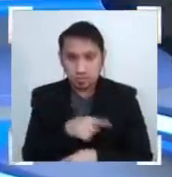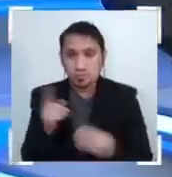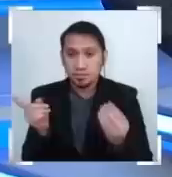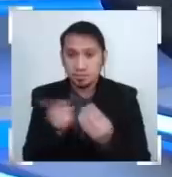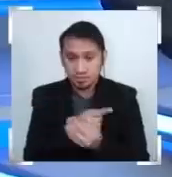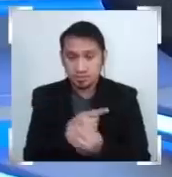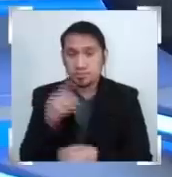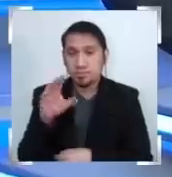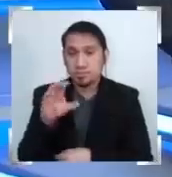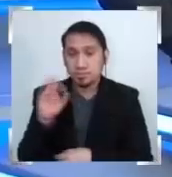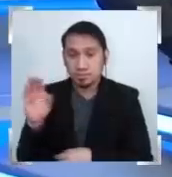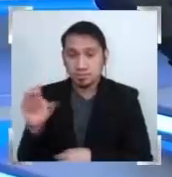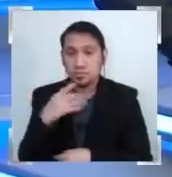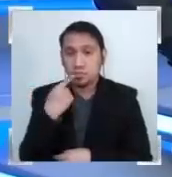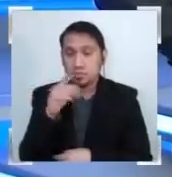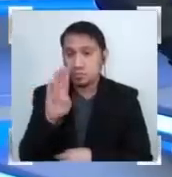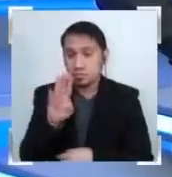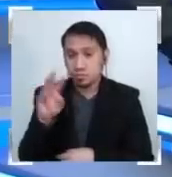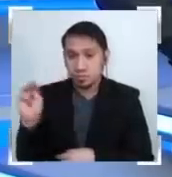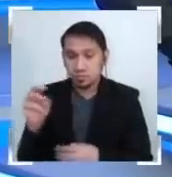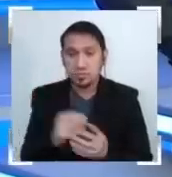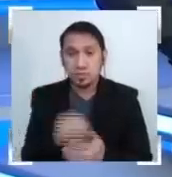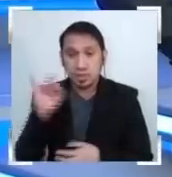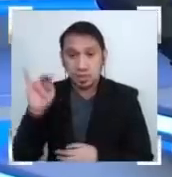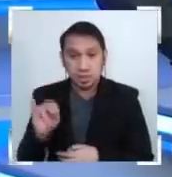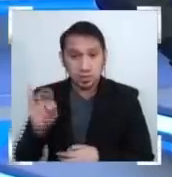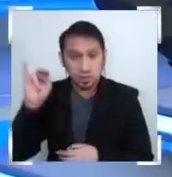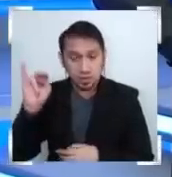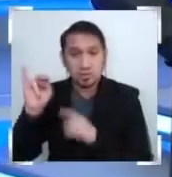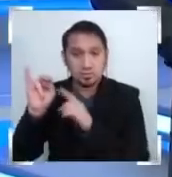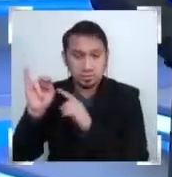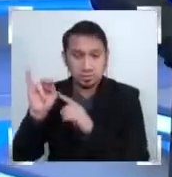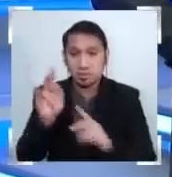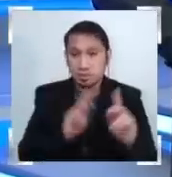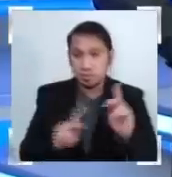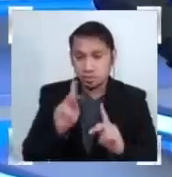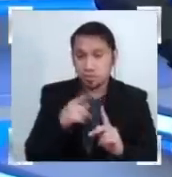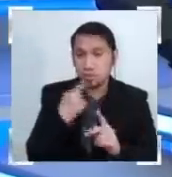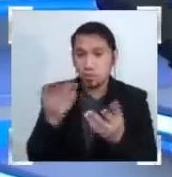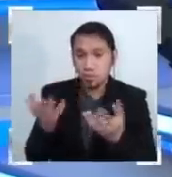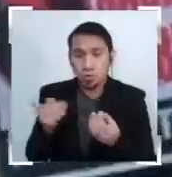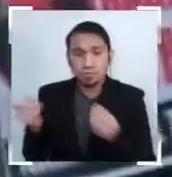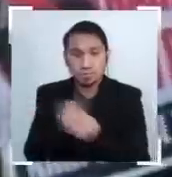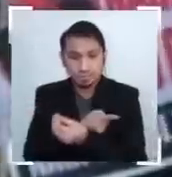Bongbong Marcos. Mga Ilocanong martial law victim ang mga petisyoner. Saksi si Joseph Moro.